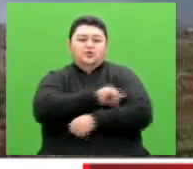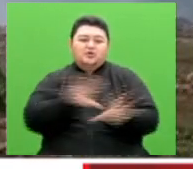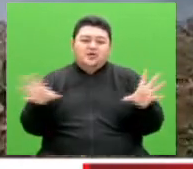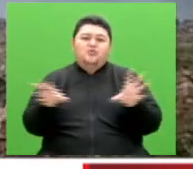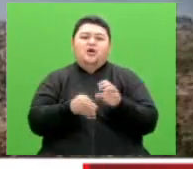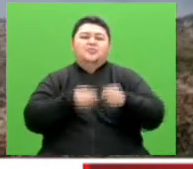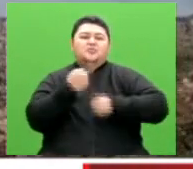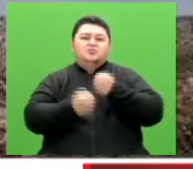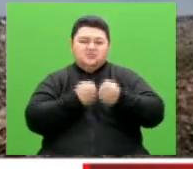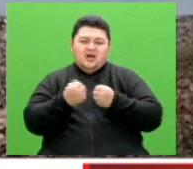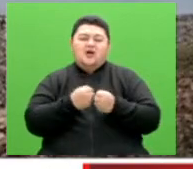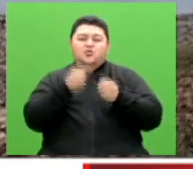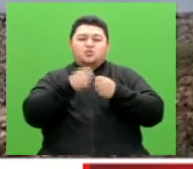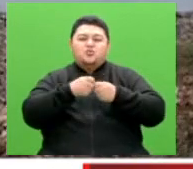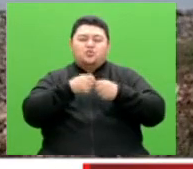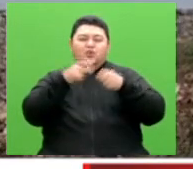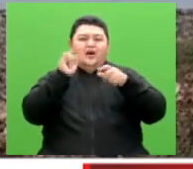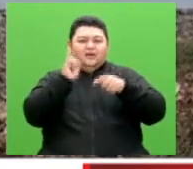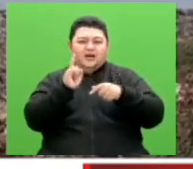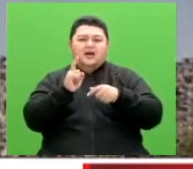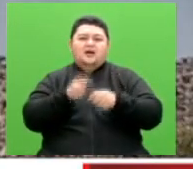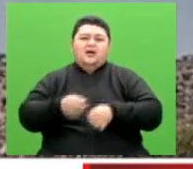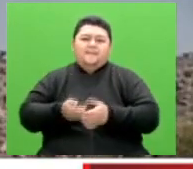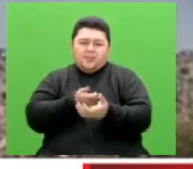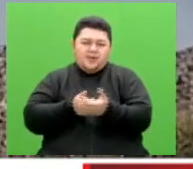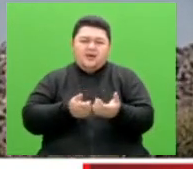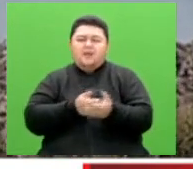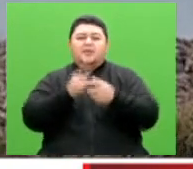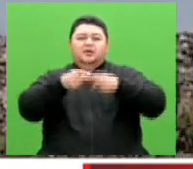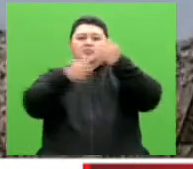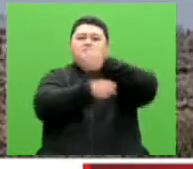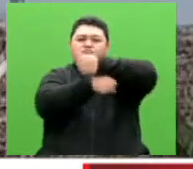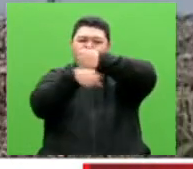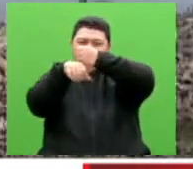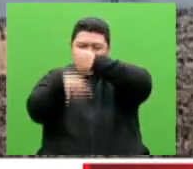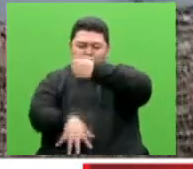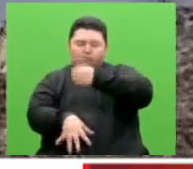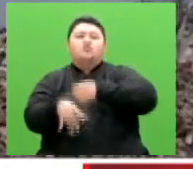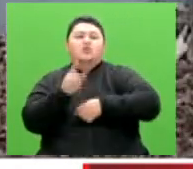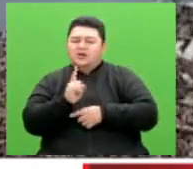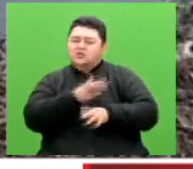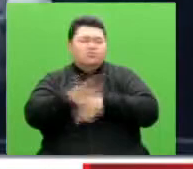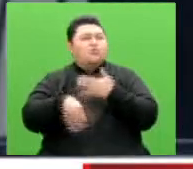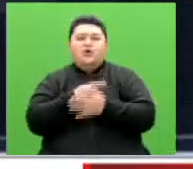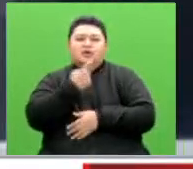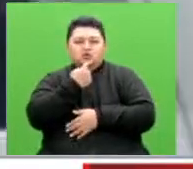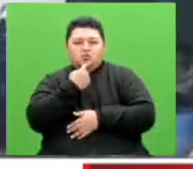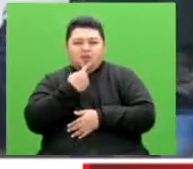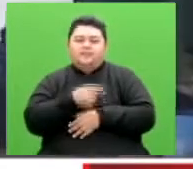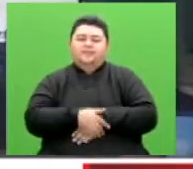terus berupaya melakukan pemadaman baik jalur darat maupun lewat udara dengan metode water bombing helikopter